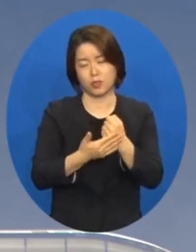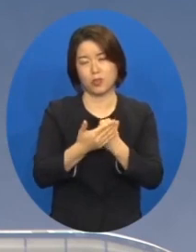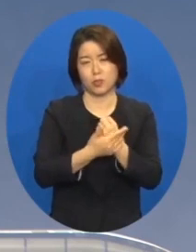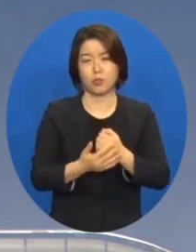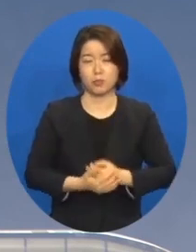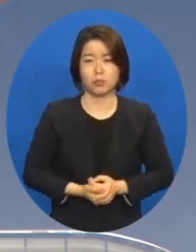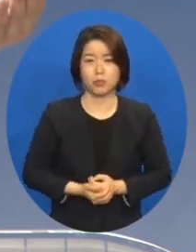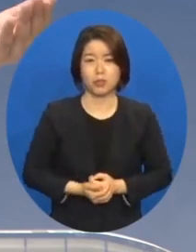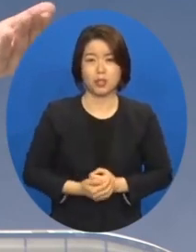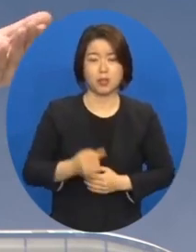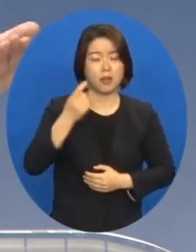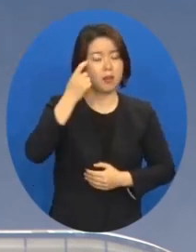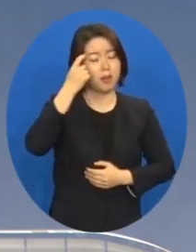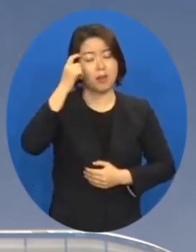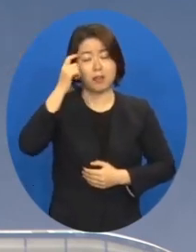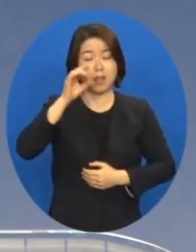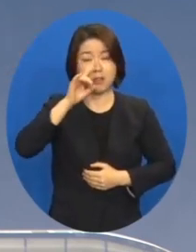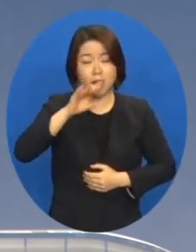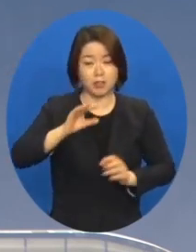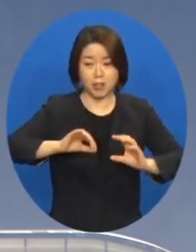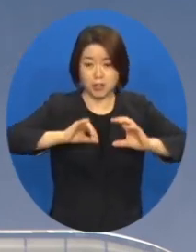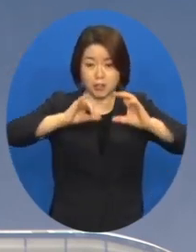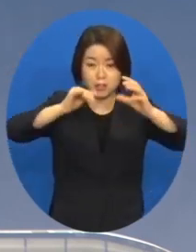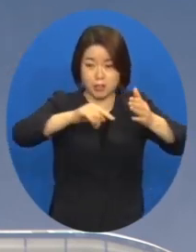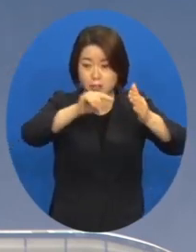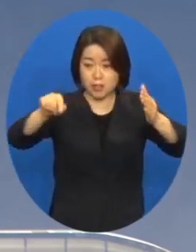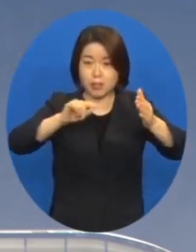정말 상상이 안 되는 세계를 보았기 때문에